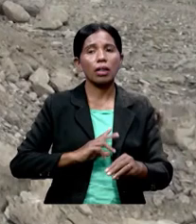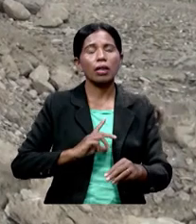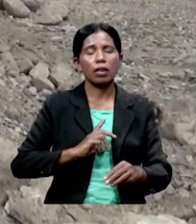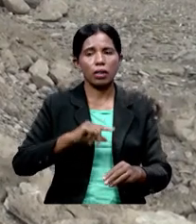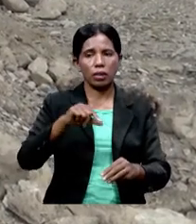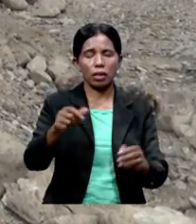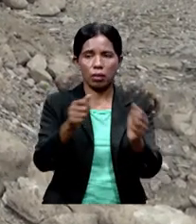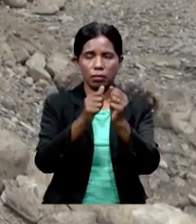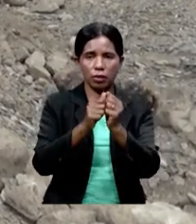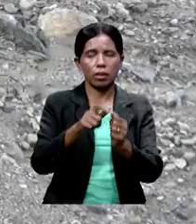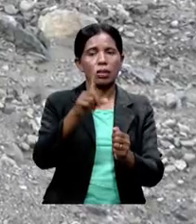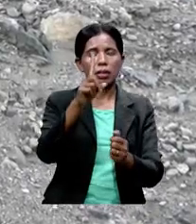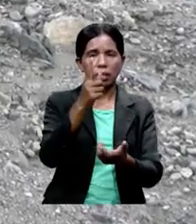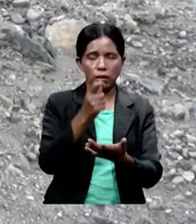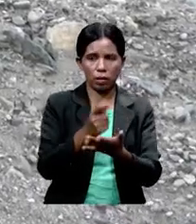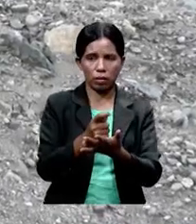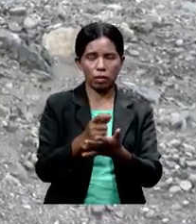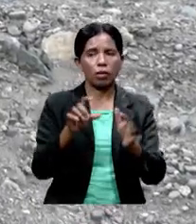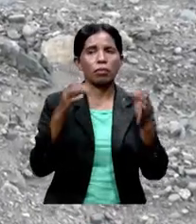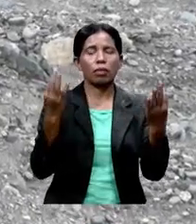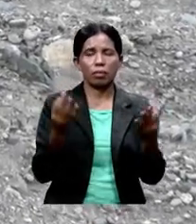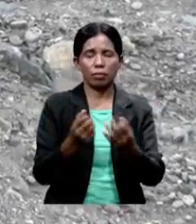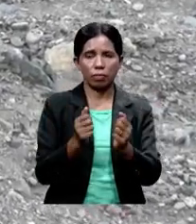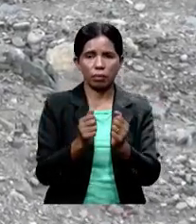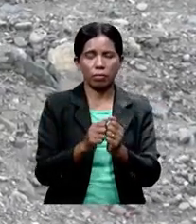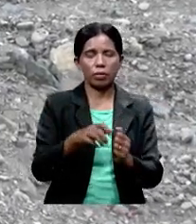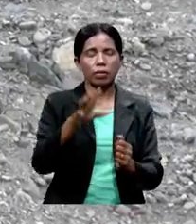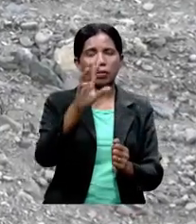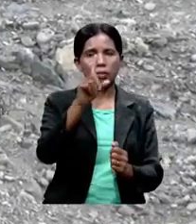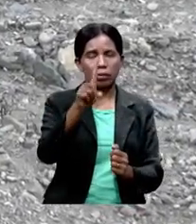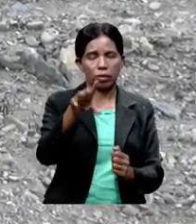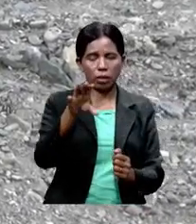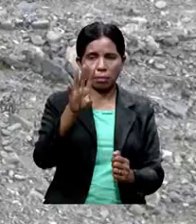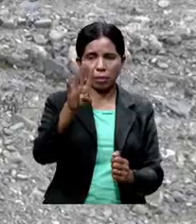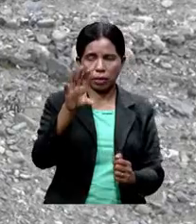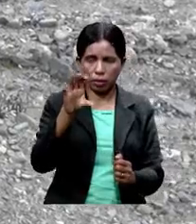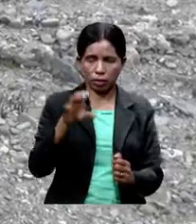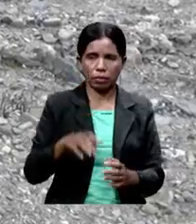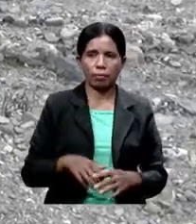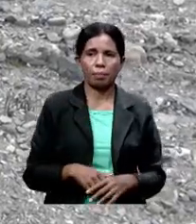ha mutuk riu indaresing na umakain atus hatresing. Ekipa kobertura, GMN.